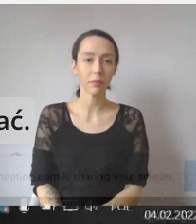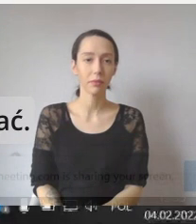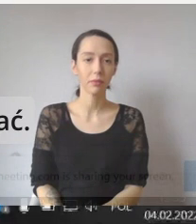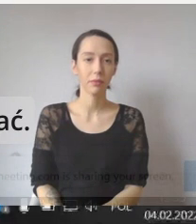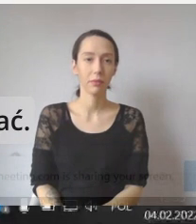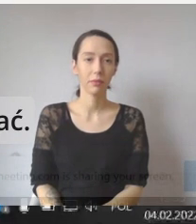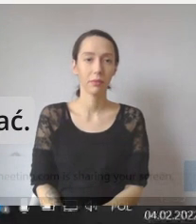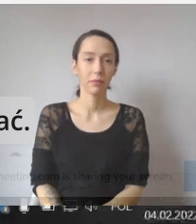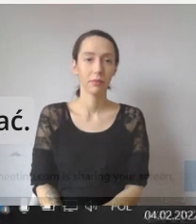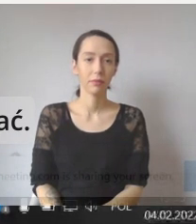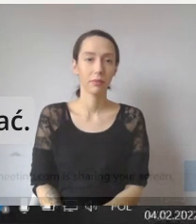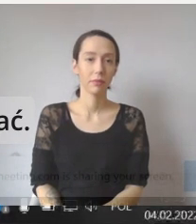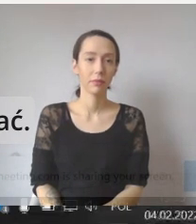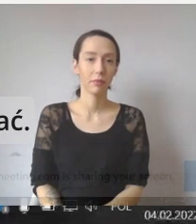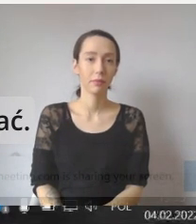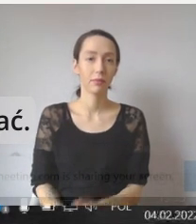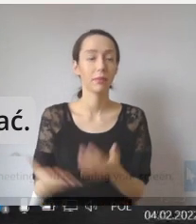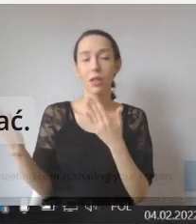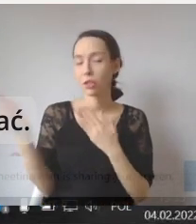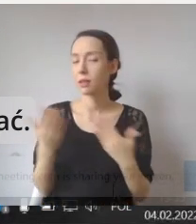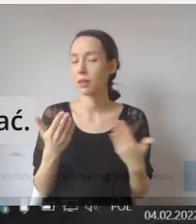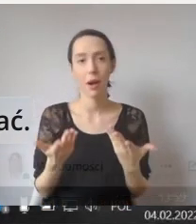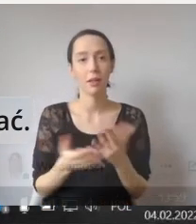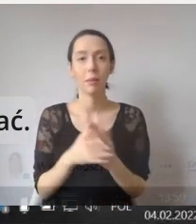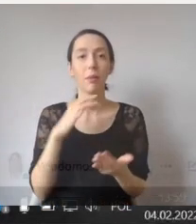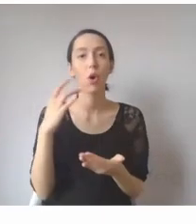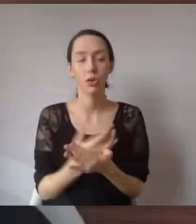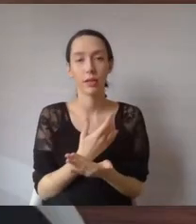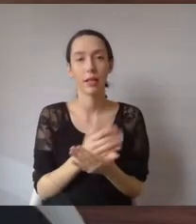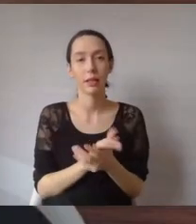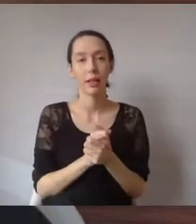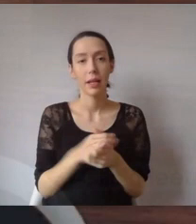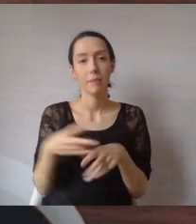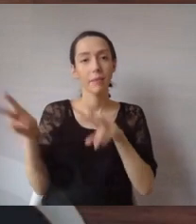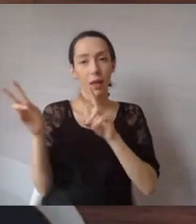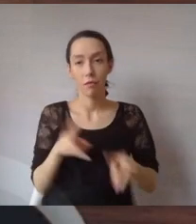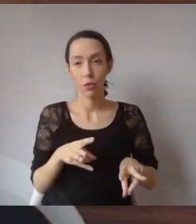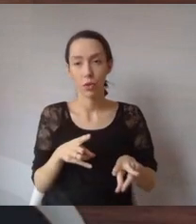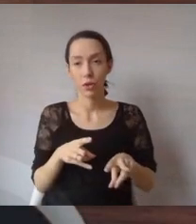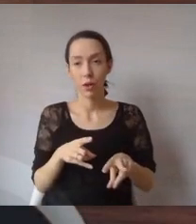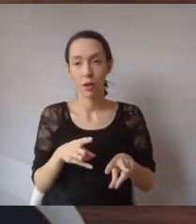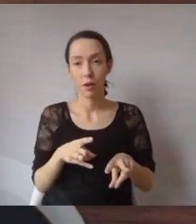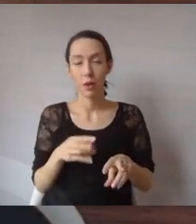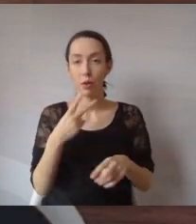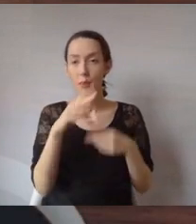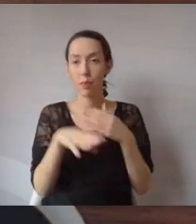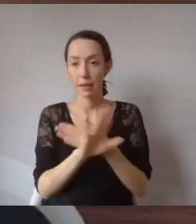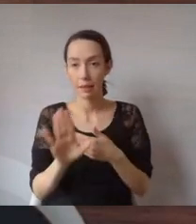Także jak najbardziej tutaj zachęcam, żeby z tego korzystać. I wrócimy sobie już do